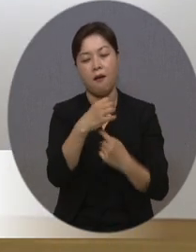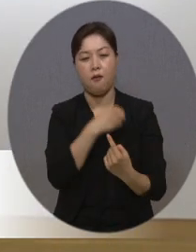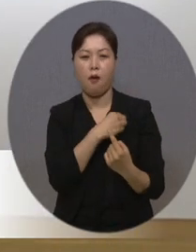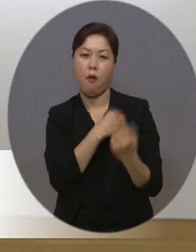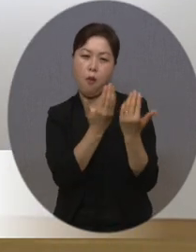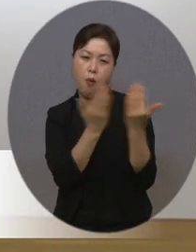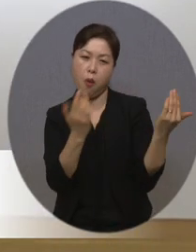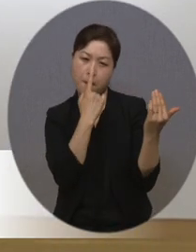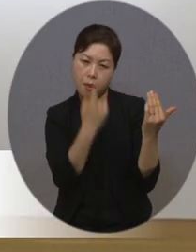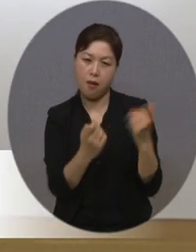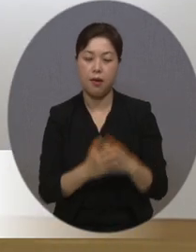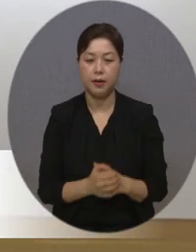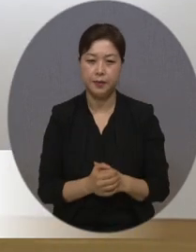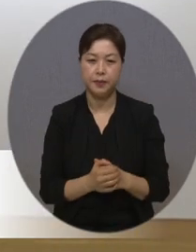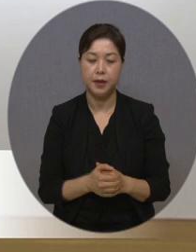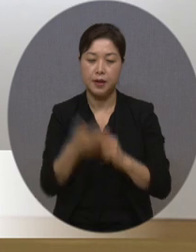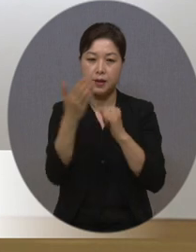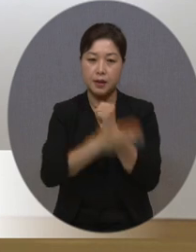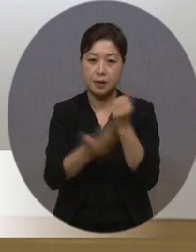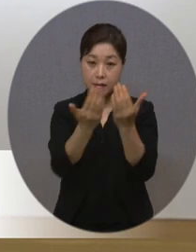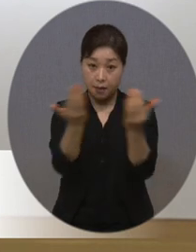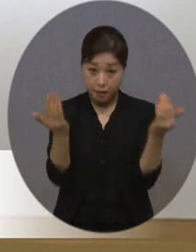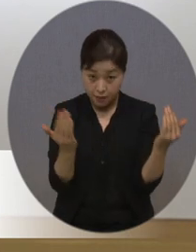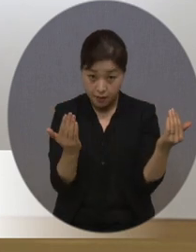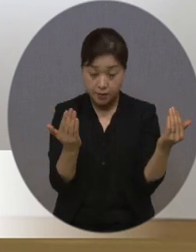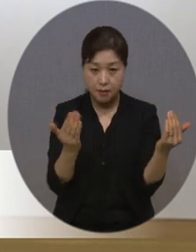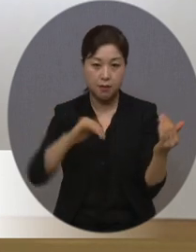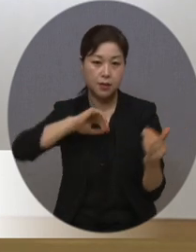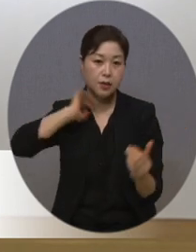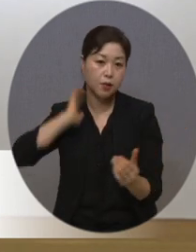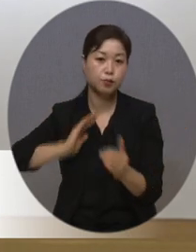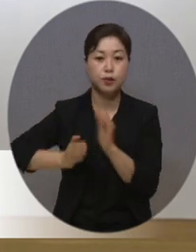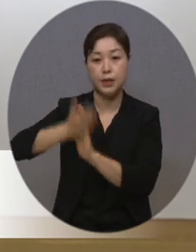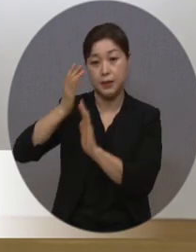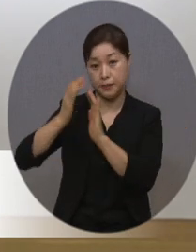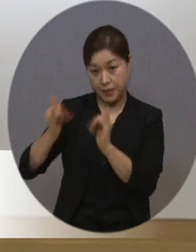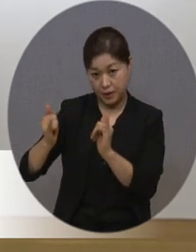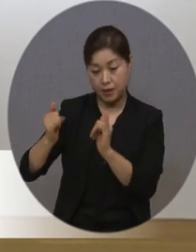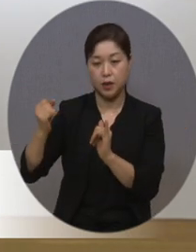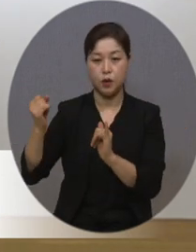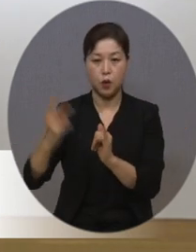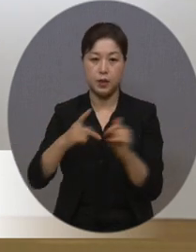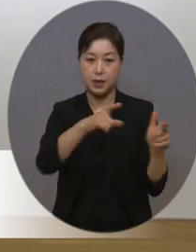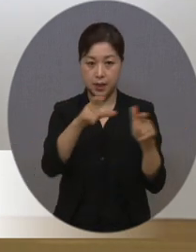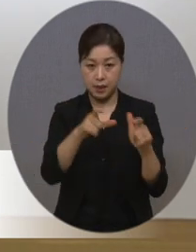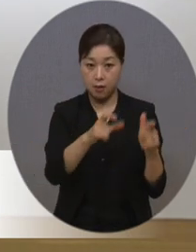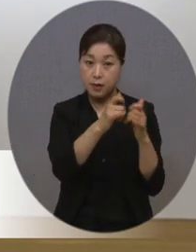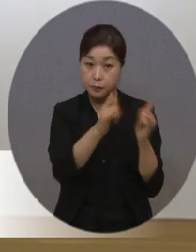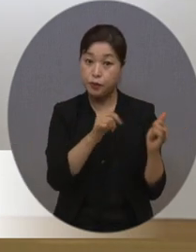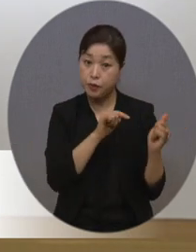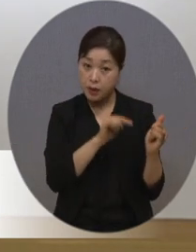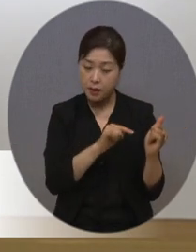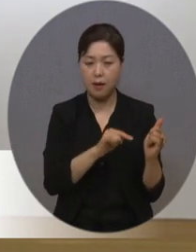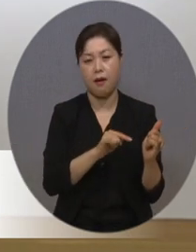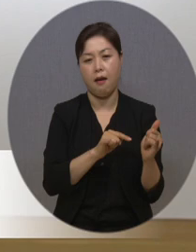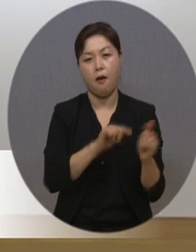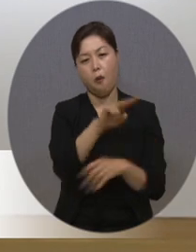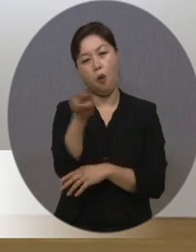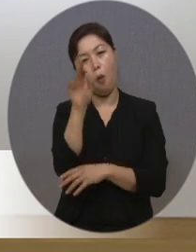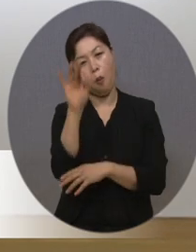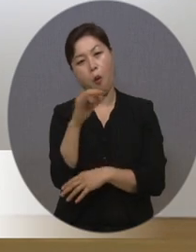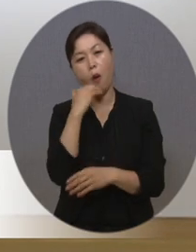전시회를 통하여 의정부 시민들 거 지역사회 입문 치 분들께 큰 감동을 받고